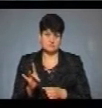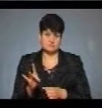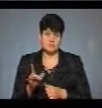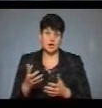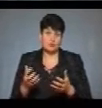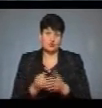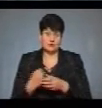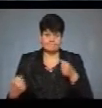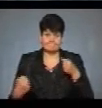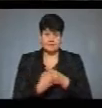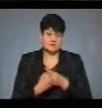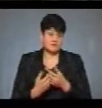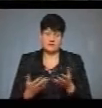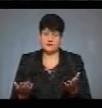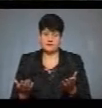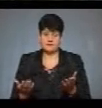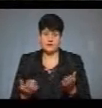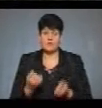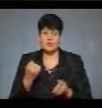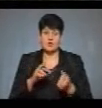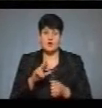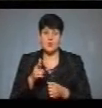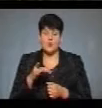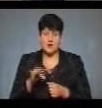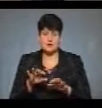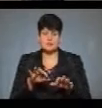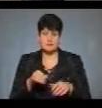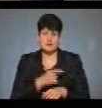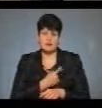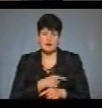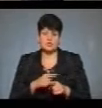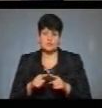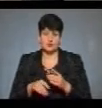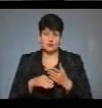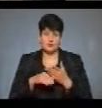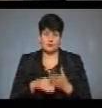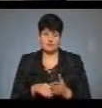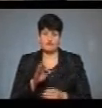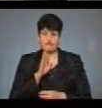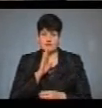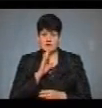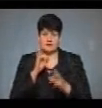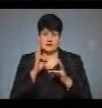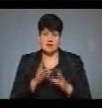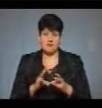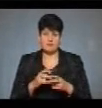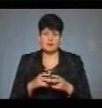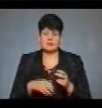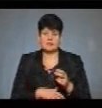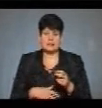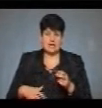Вийшлося, лобова зіткнулася. Водійку «Ягуара» госпіталізували до лікарні швидкої допомоги. У жінки – травми кісток тазу